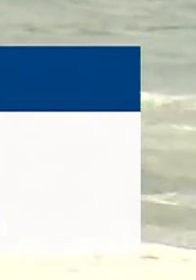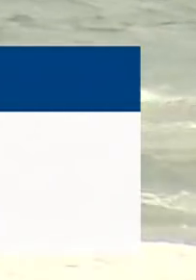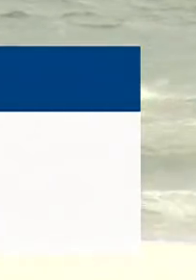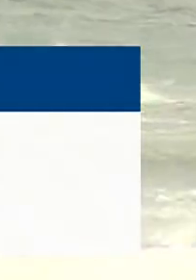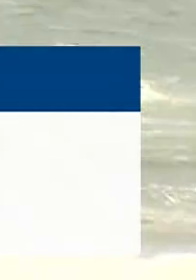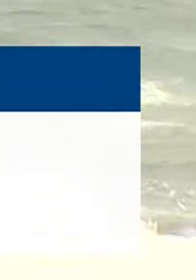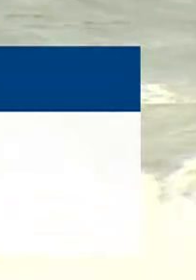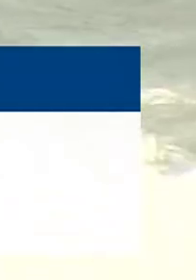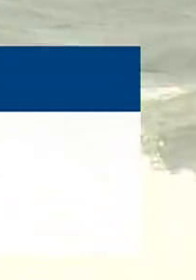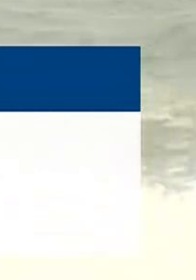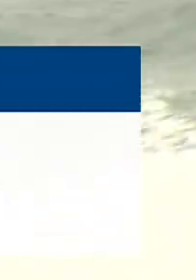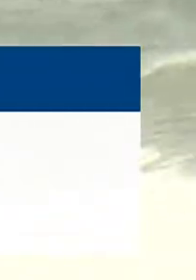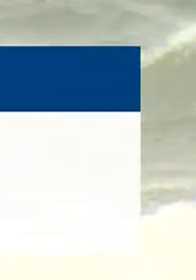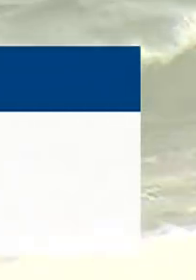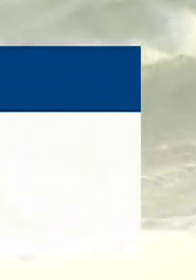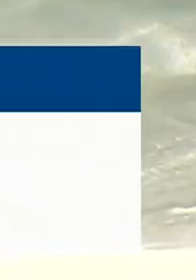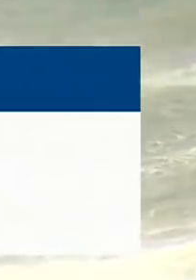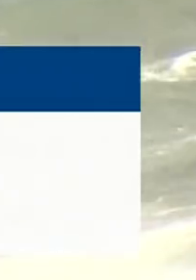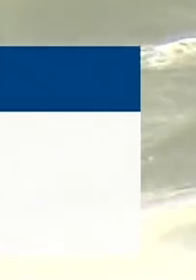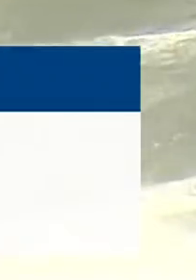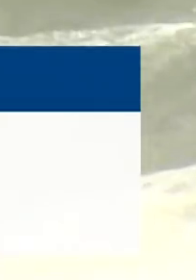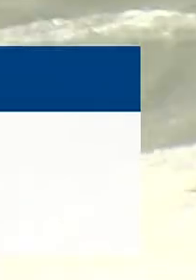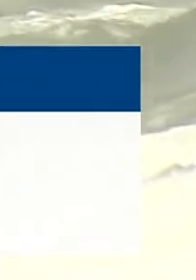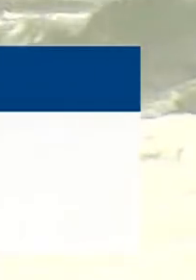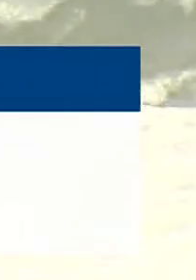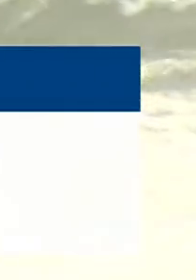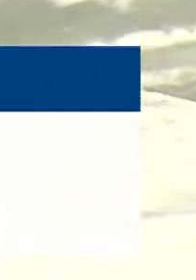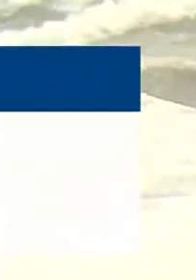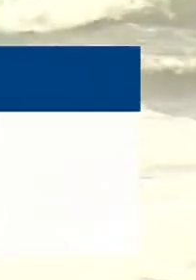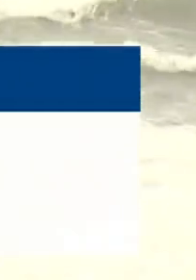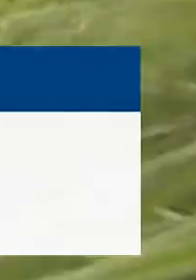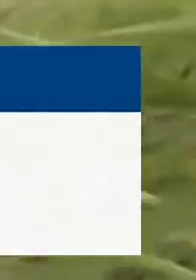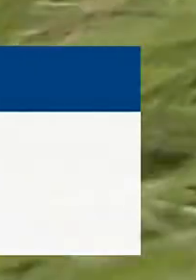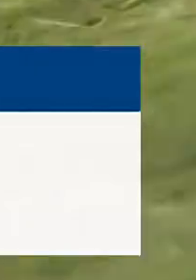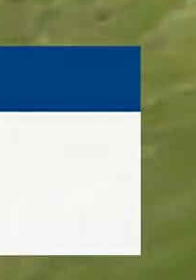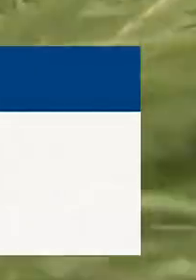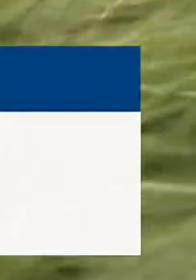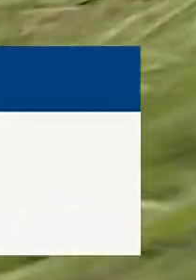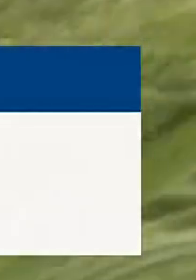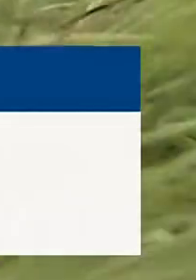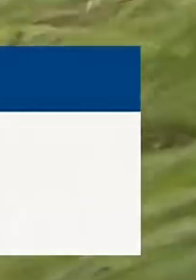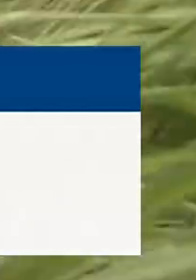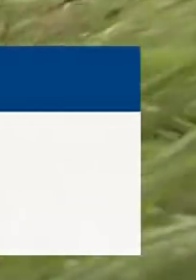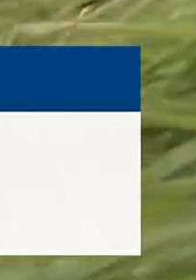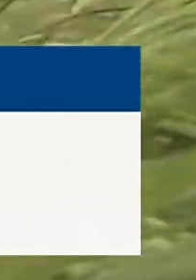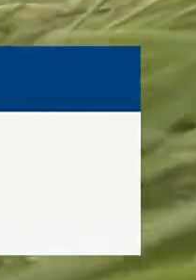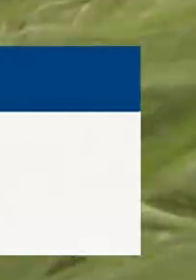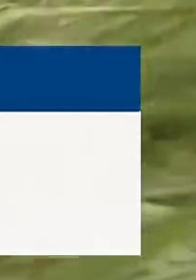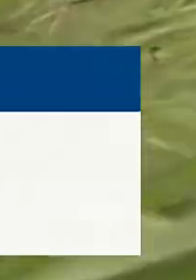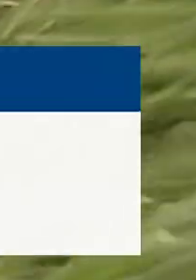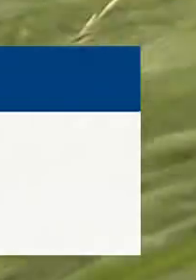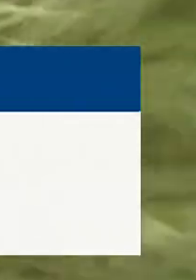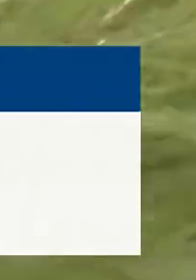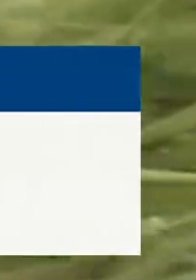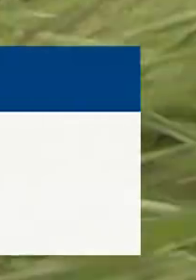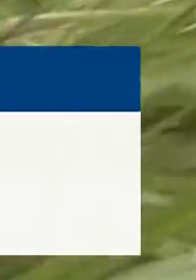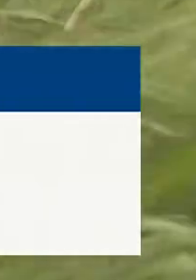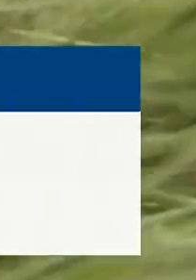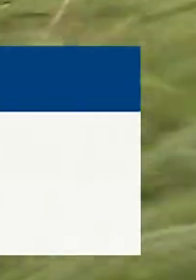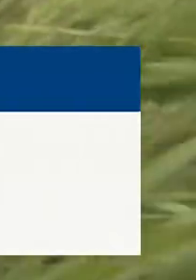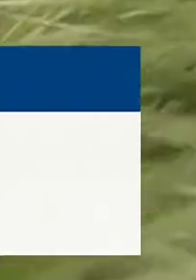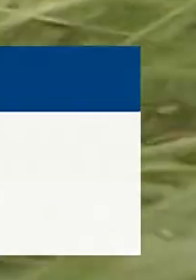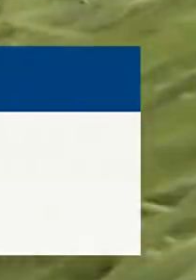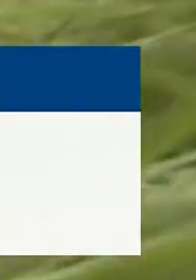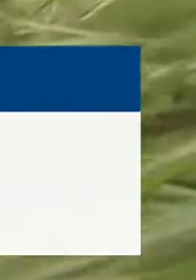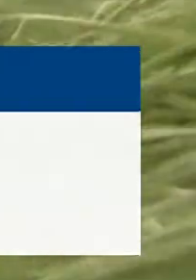겪어보지 못한 바람을 지금 당하고 있는데 이 바람이 더욱 세게 거세졌을 때는